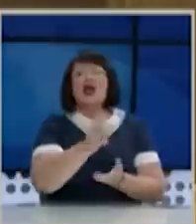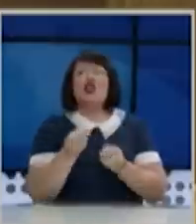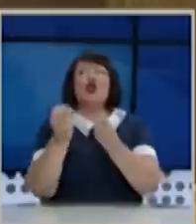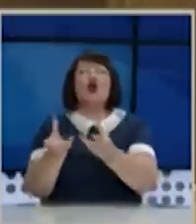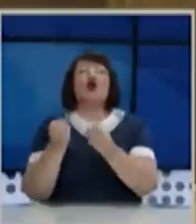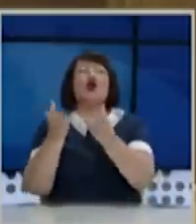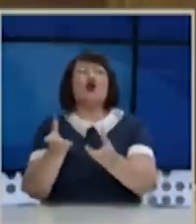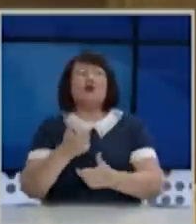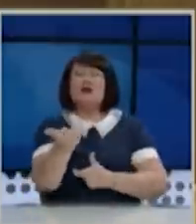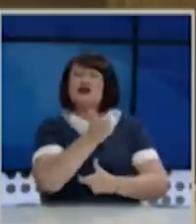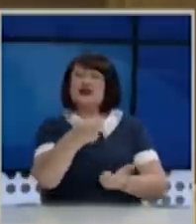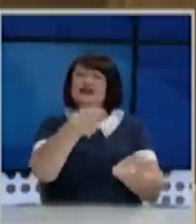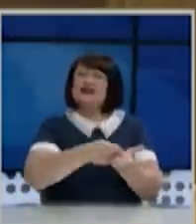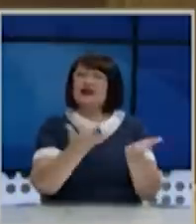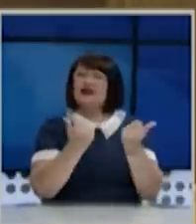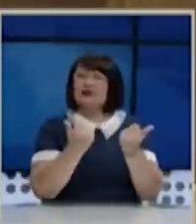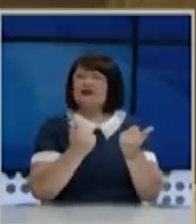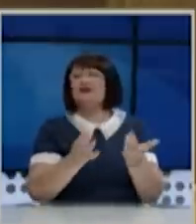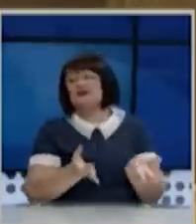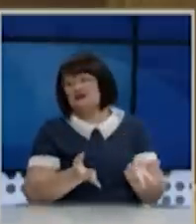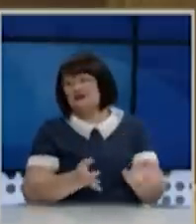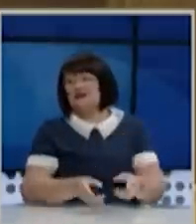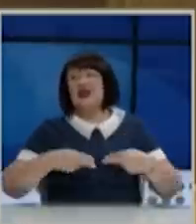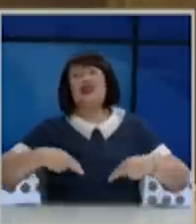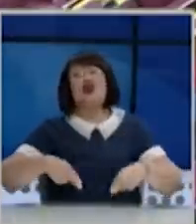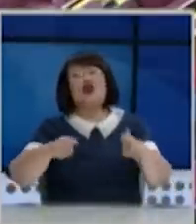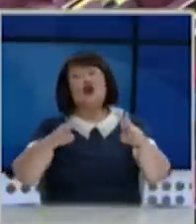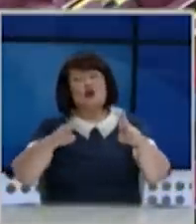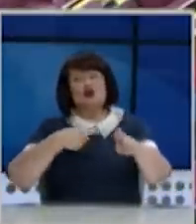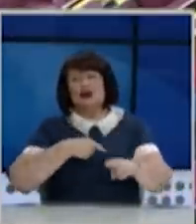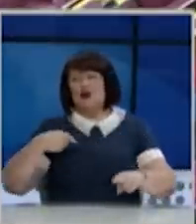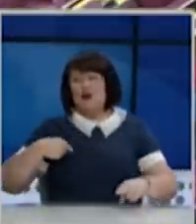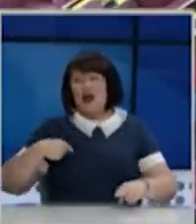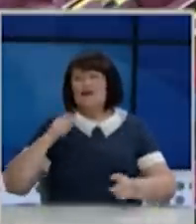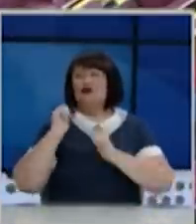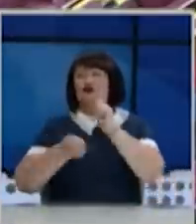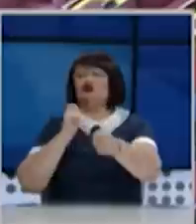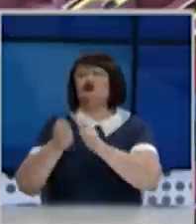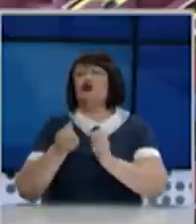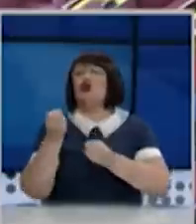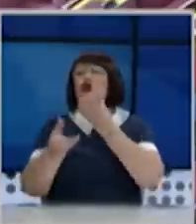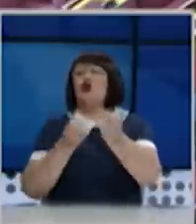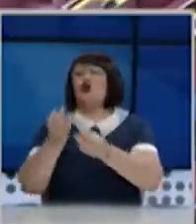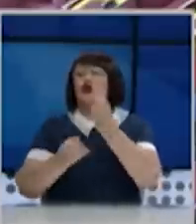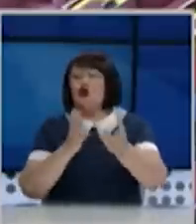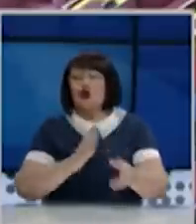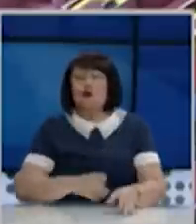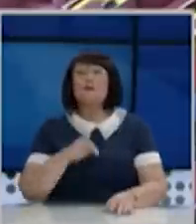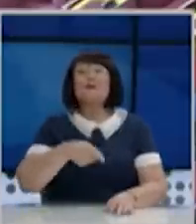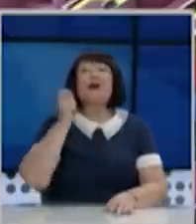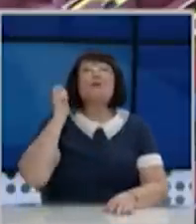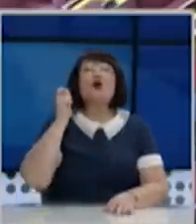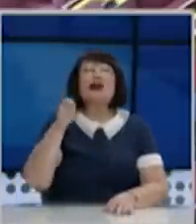Φράπορτ και σε άλλους αυτοκινητόδρομους. Αυτή λοιπόν η πολιτική είναι ο